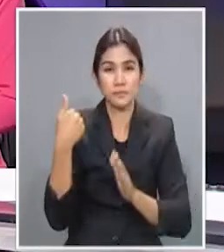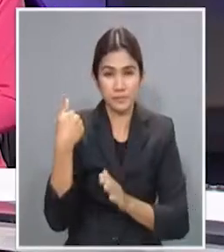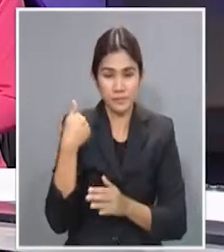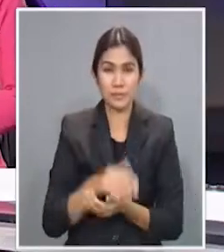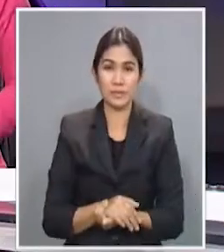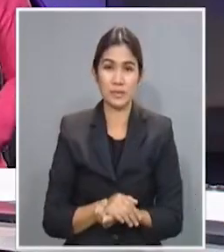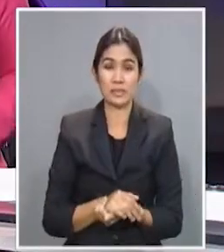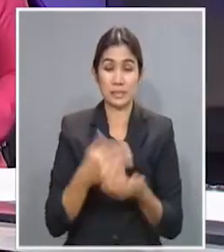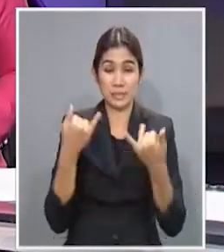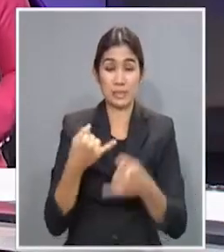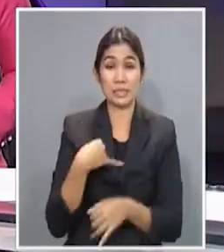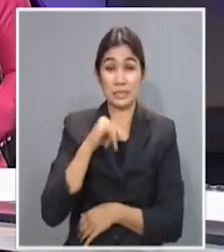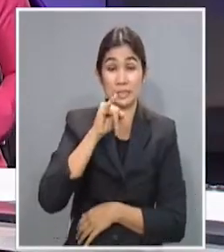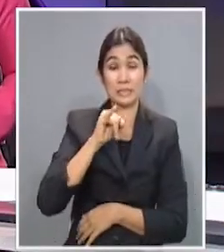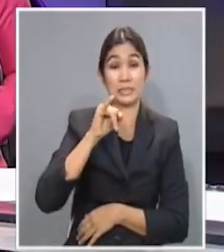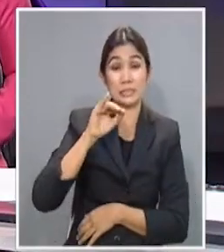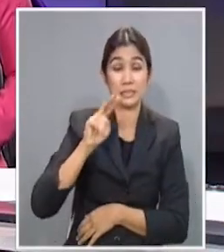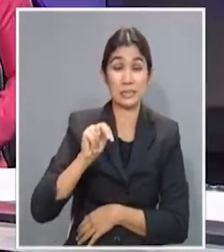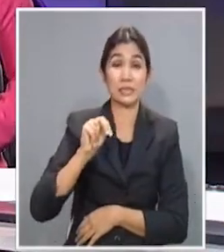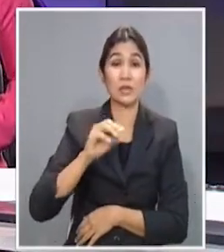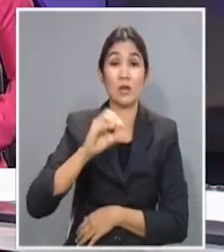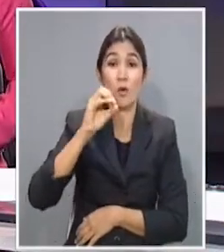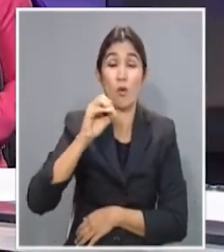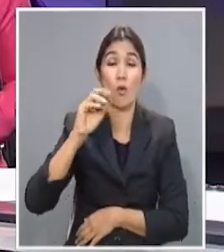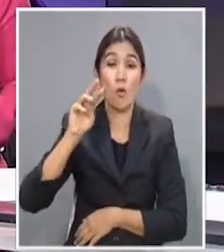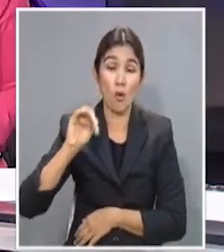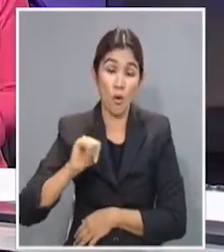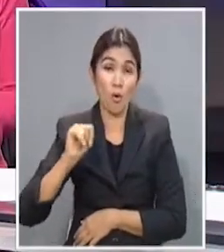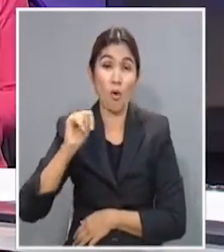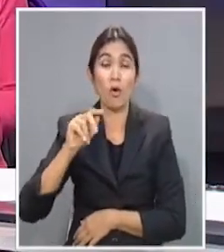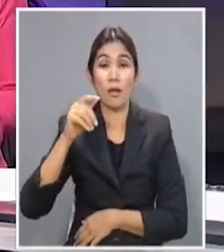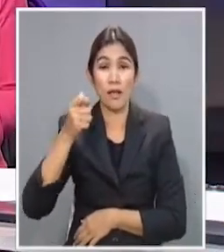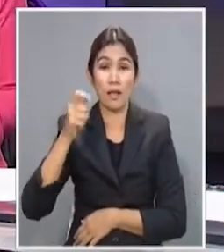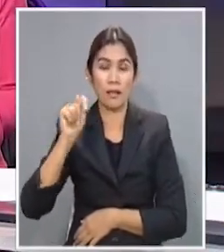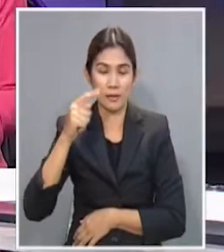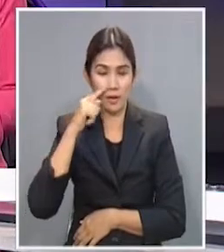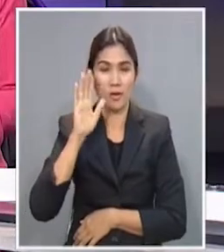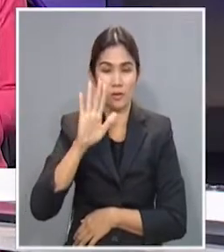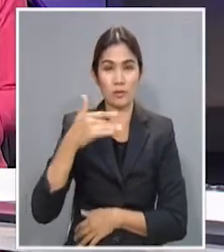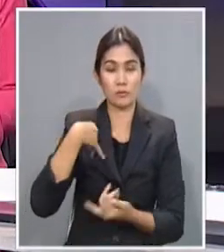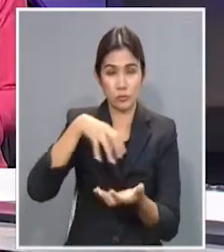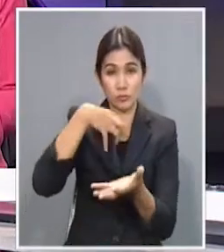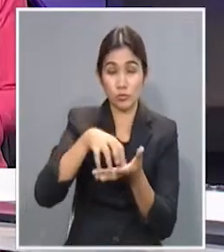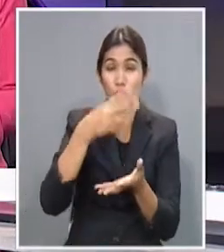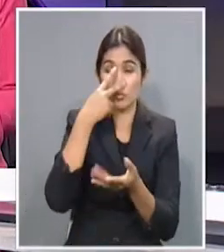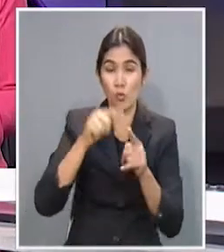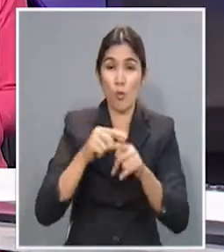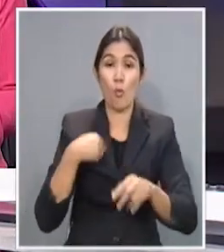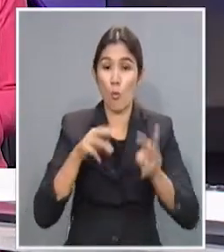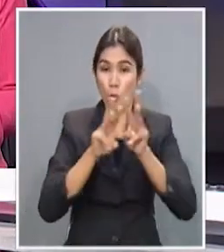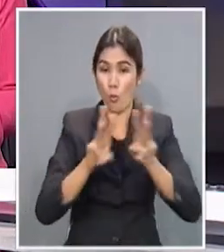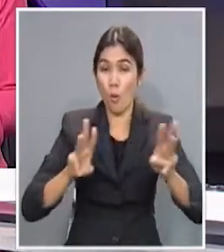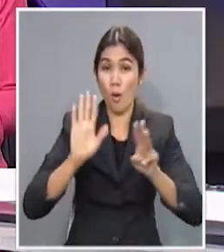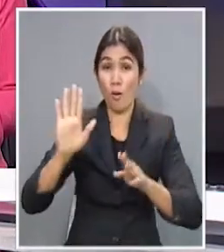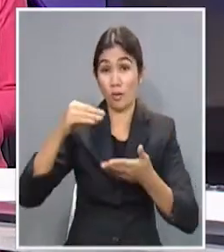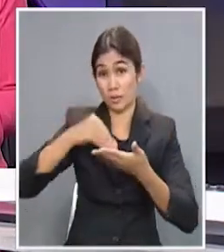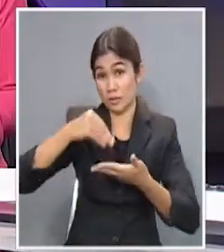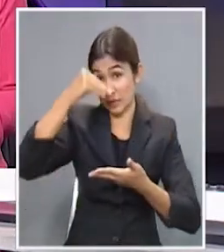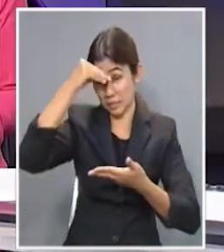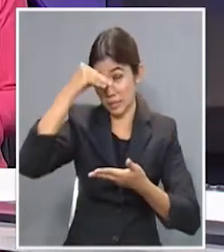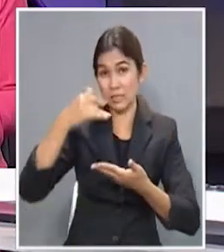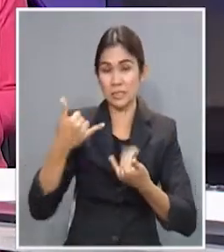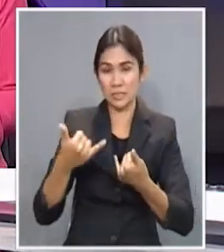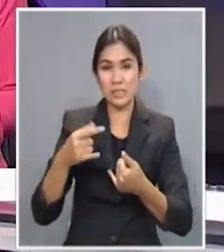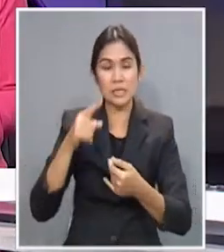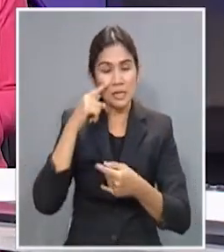ส่วนช่วง In On Ad TV วันนี้นะครับเดี๋ยวเราจะไปดูกิจกรรมอบรมเชิงปฏิบัติการก้าวสู่วิชาชีพเว็บมาสเตอร์ของนักศึกษาซึ่ง